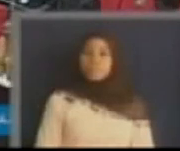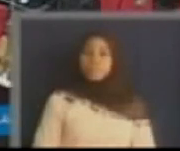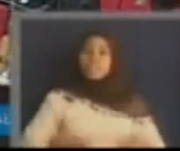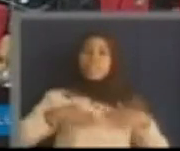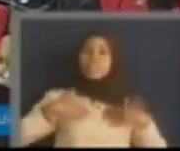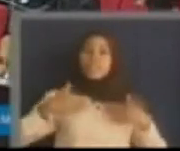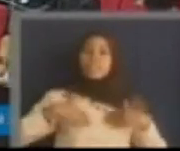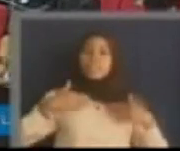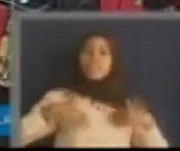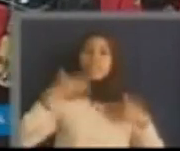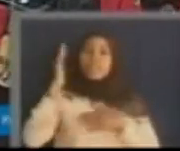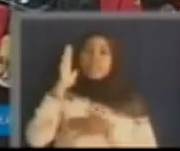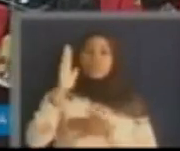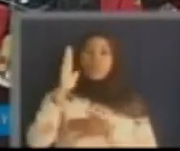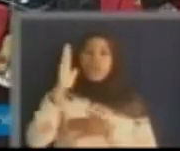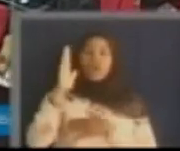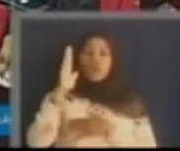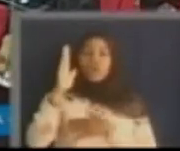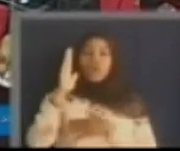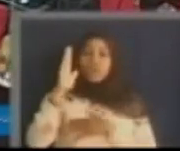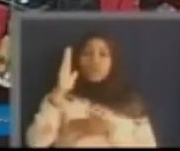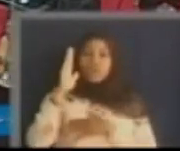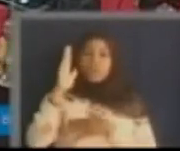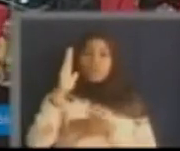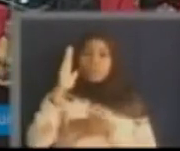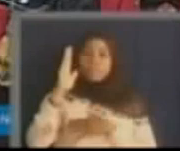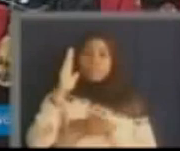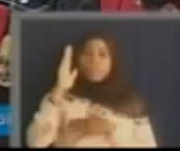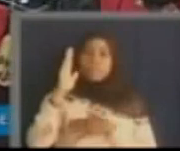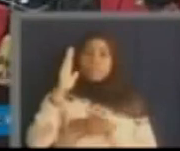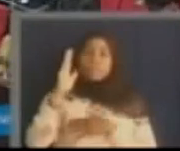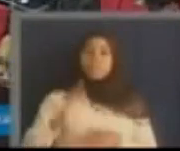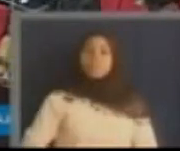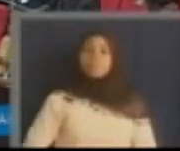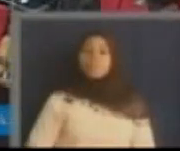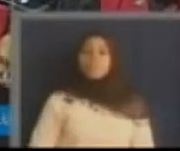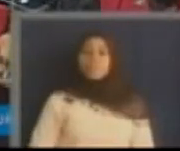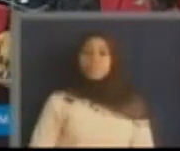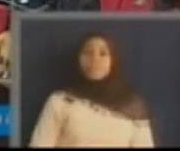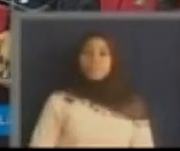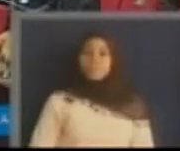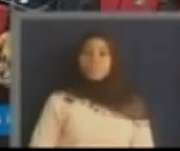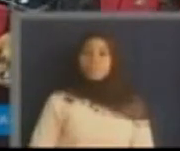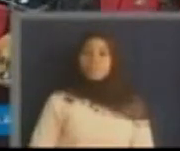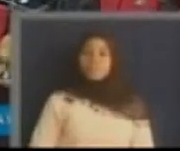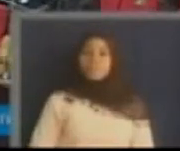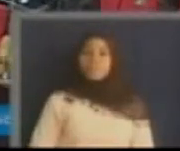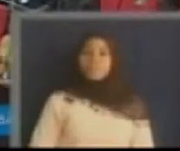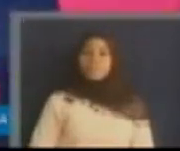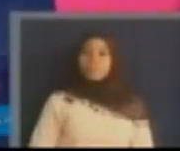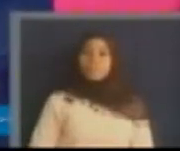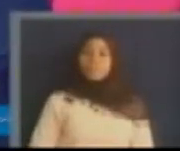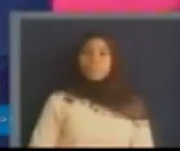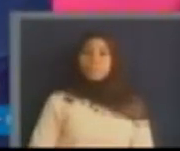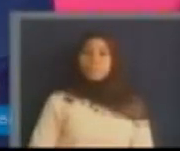wahoji. Watu kwa wingi wao katika bunge watakuliburuza bunge hili. Mheshimiwa mwenyekiti, mijadala ni sehemu ya bunge hili. Kama kwa sababu wengi